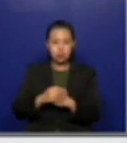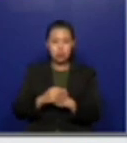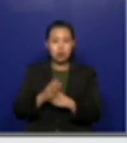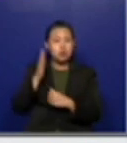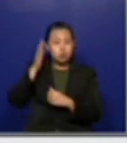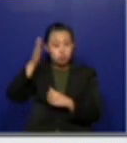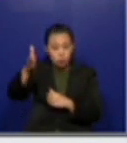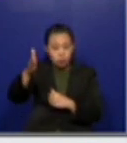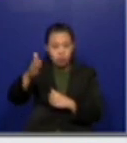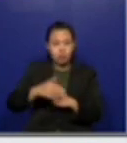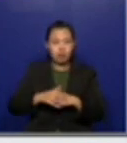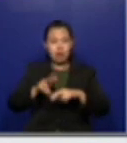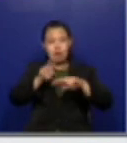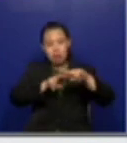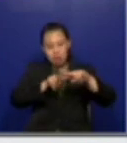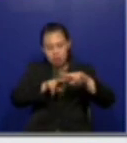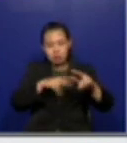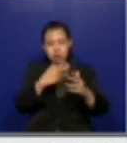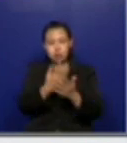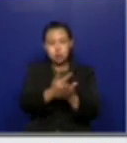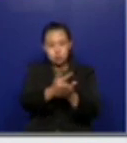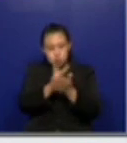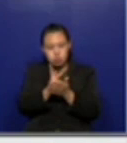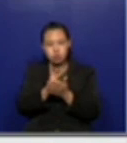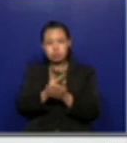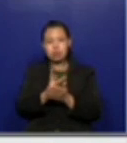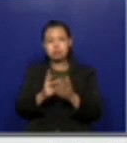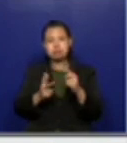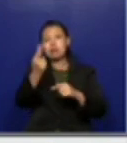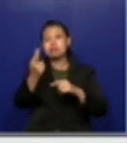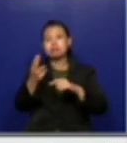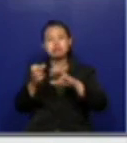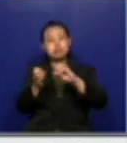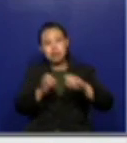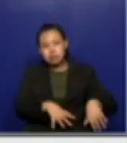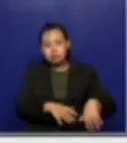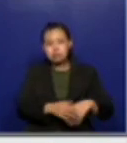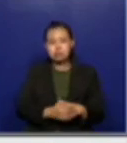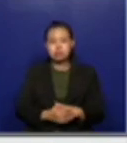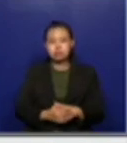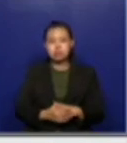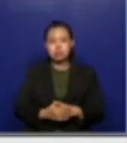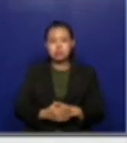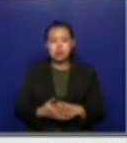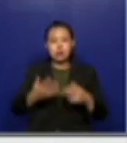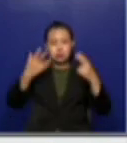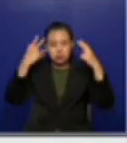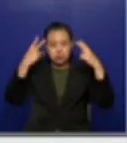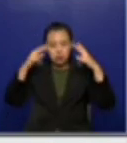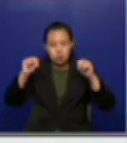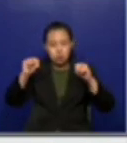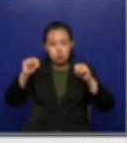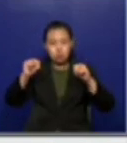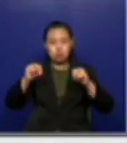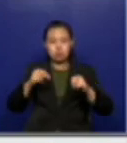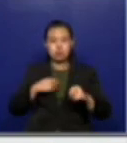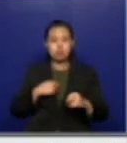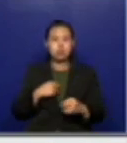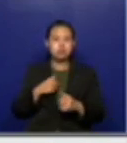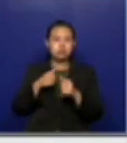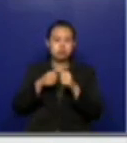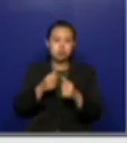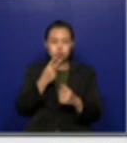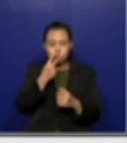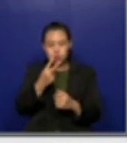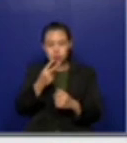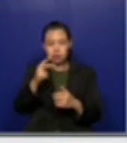ะตัดแฮชแท็กนักกู้แห่งลุ่มแม่น้ำเจ้าพระยานี้ทิ้งครับเพราะผมพยายามอยู่กับท่านนายกมาปีนึงเนี่ยนะตอนที่ท่านเป็นรัฐบาลประชาธิปไตย